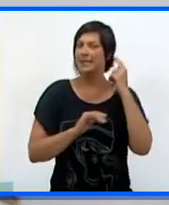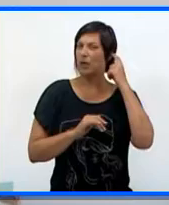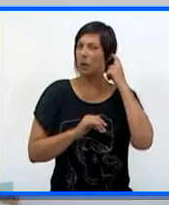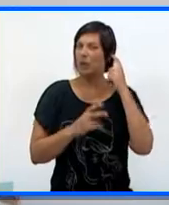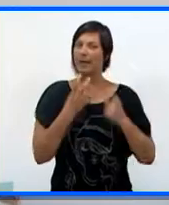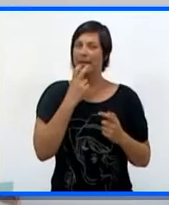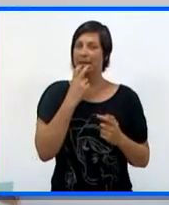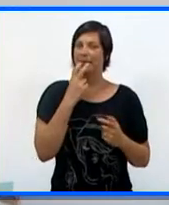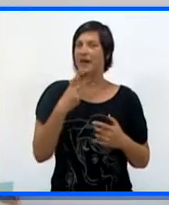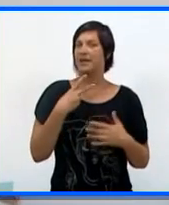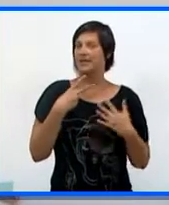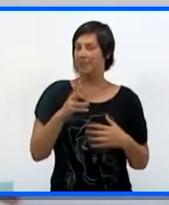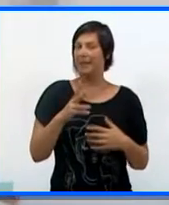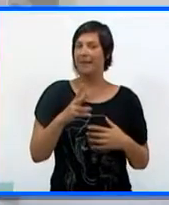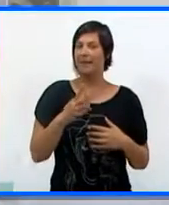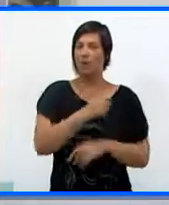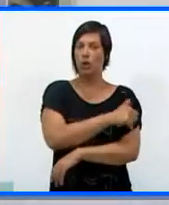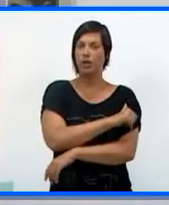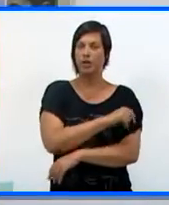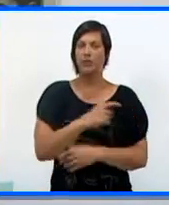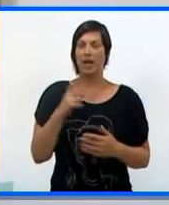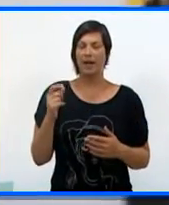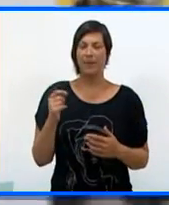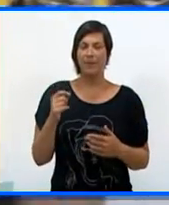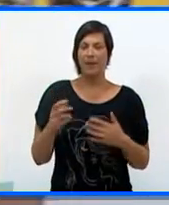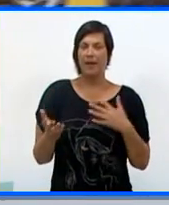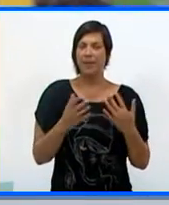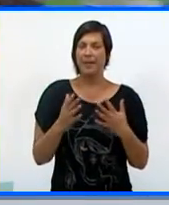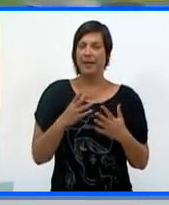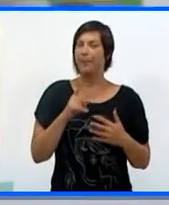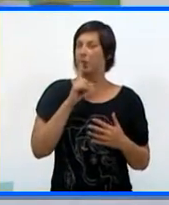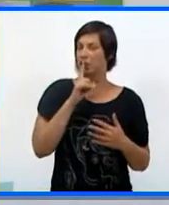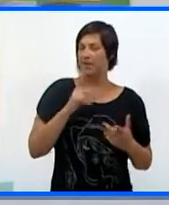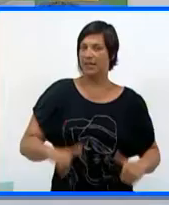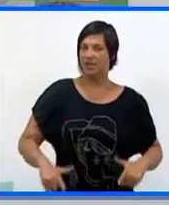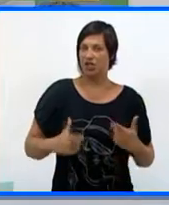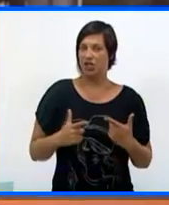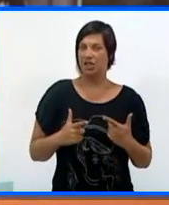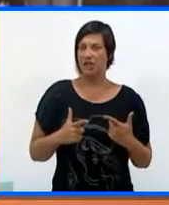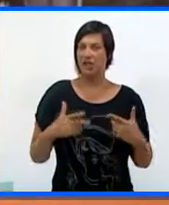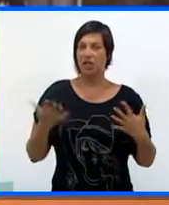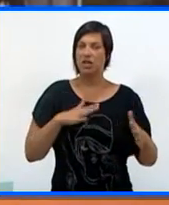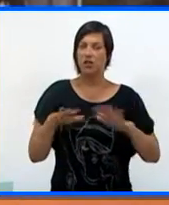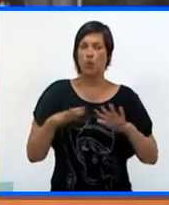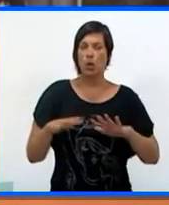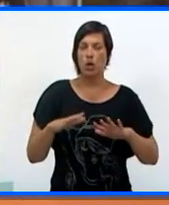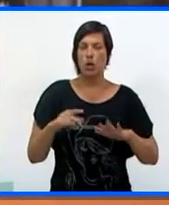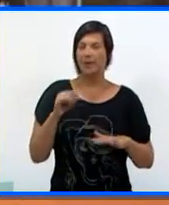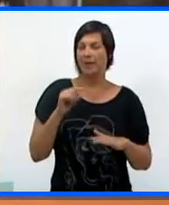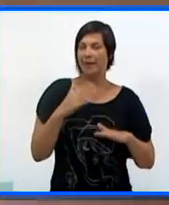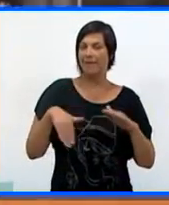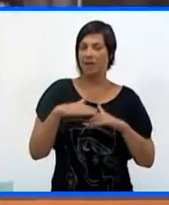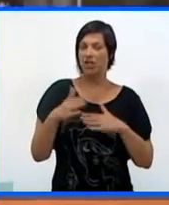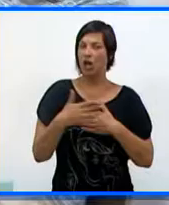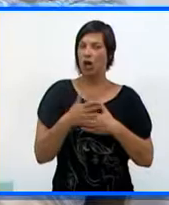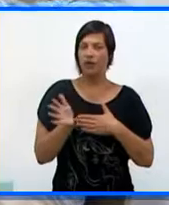i baterija, 12 baterija u toku godinu dana. Znate, prije je bio neki tih život, onda ljudi su bili malo